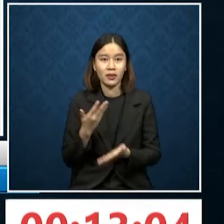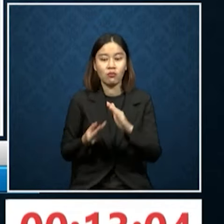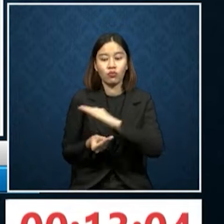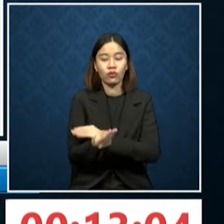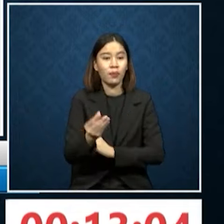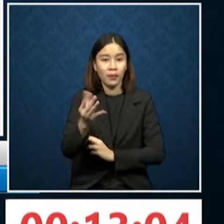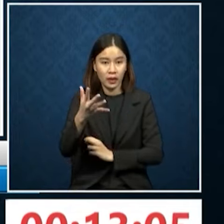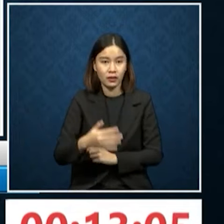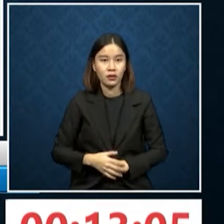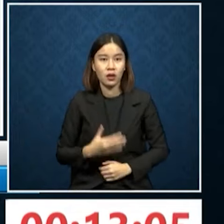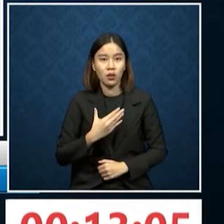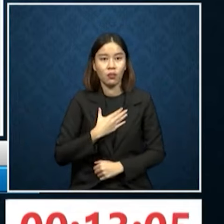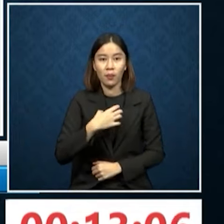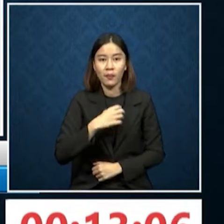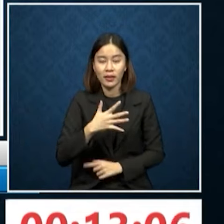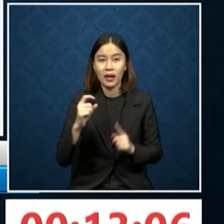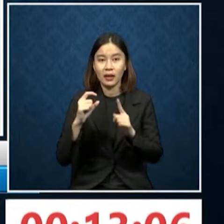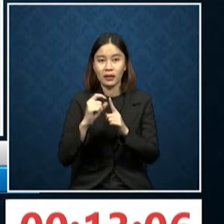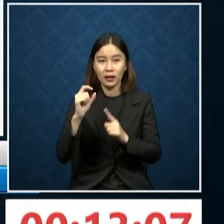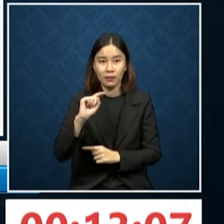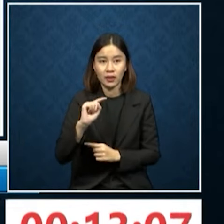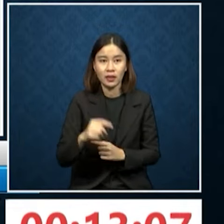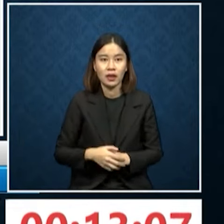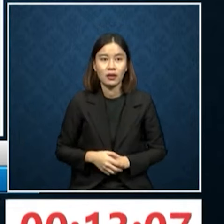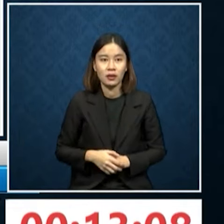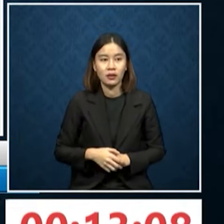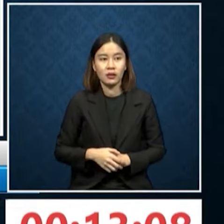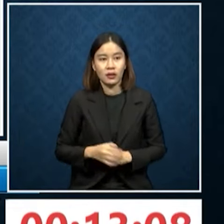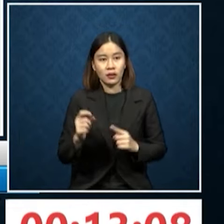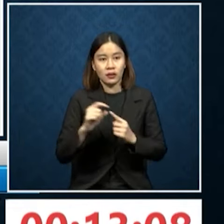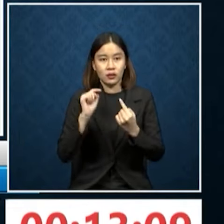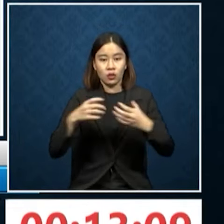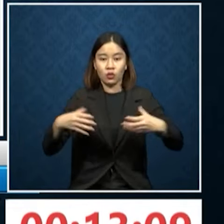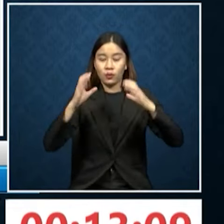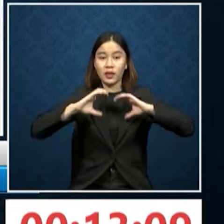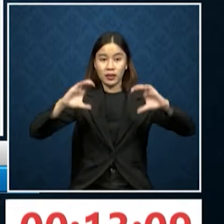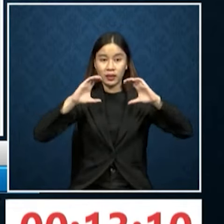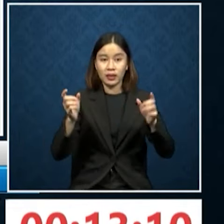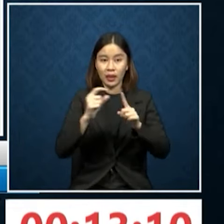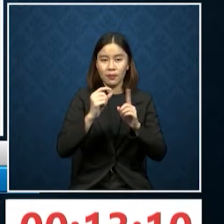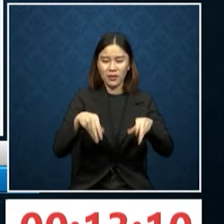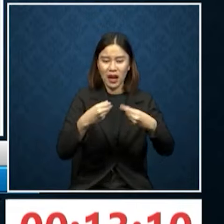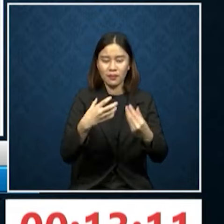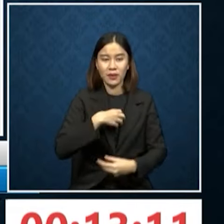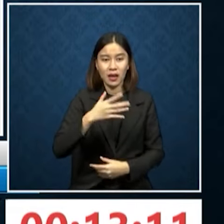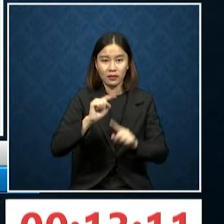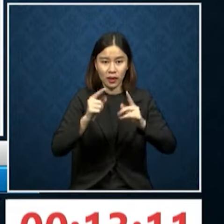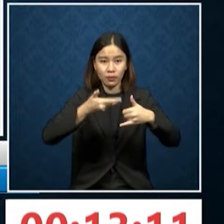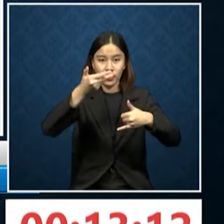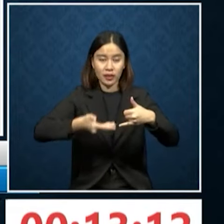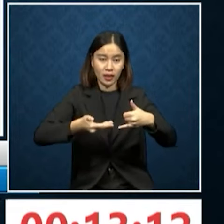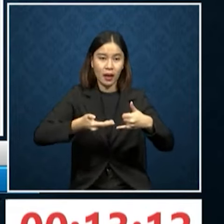านประธานครับกระผมไม่อยากจะใช้คำว่าบุฟเฟ่คาบิเนตสำหรับรัฐบาลชุดนี้แต่ด้วยพฤติกรรม